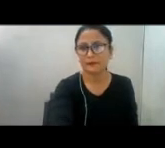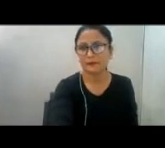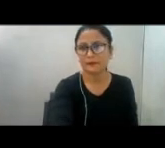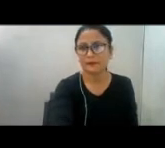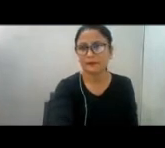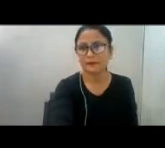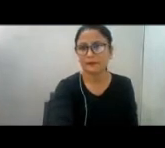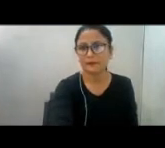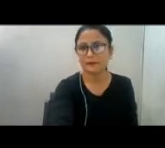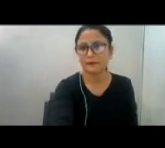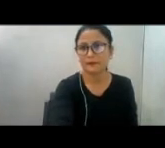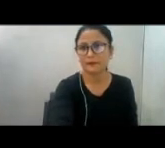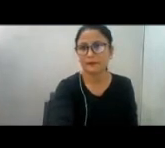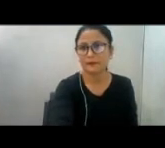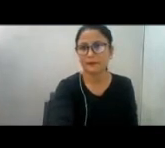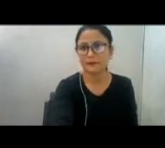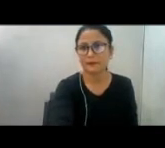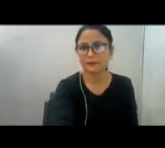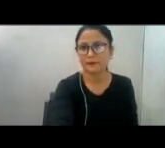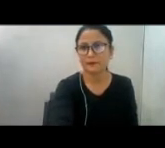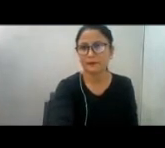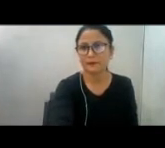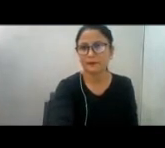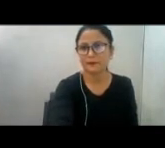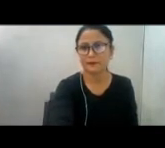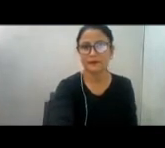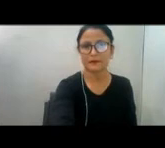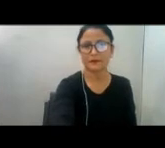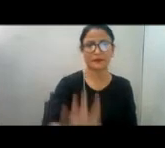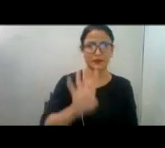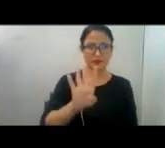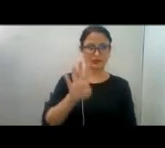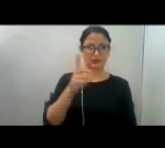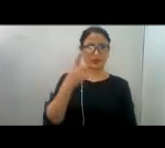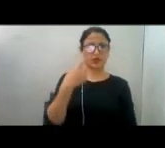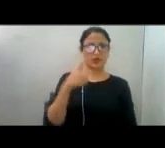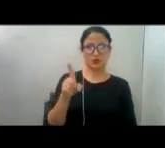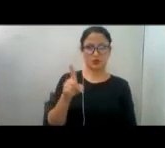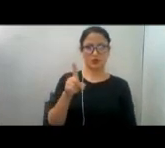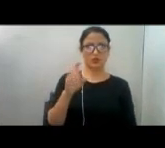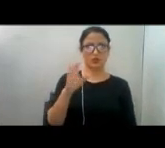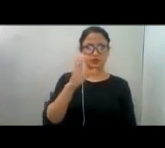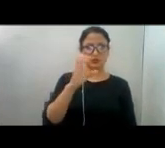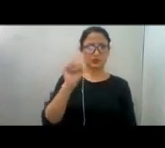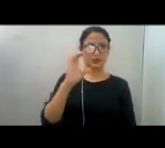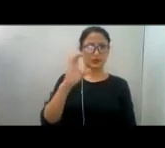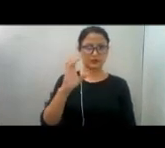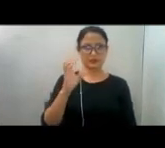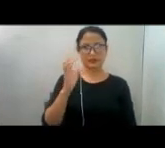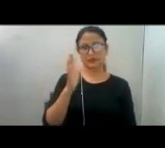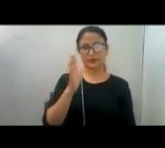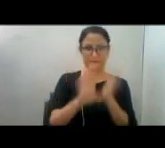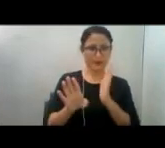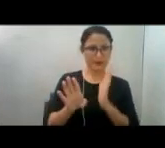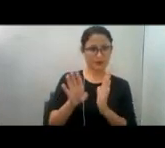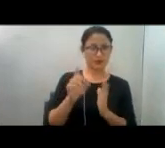टोटल गर्दाखेरि झन् 40% छ. 4 ओसिएमसीबाट 14% सर्भाइभरहरूसँग हामीले अन्तर्वार्ता ल्याएको थियौँ